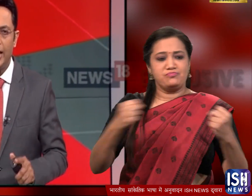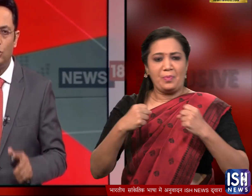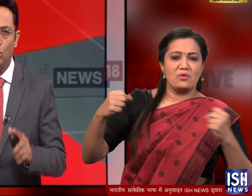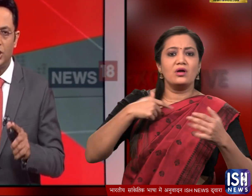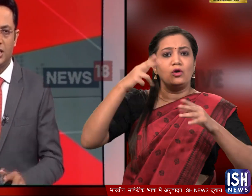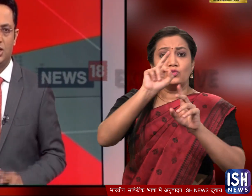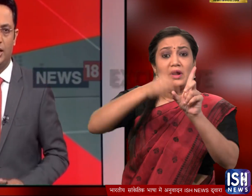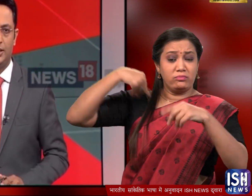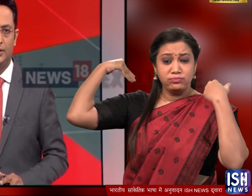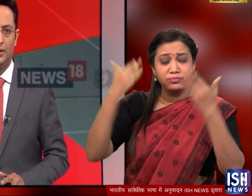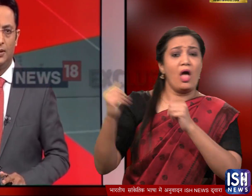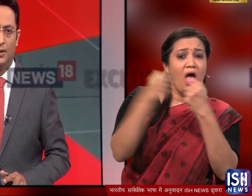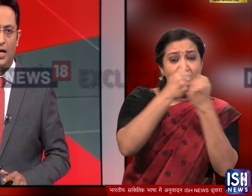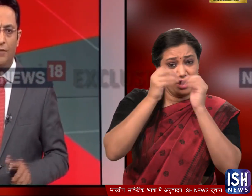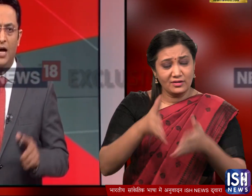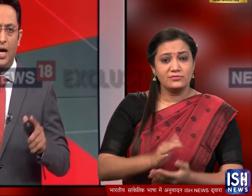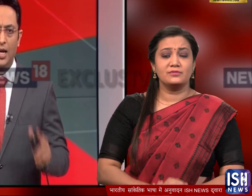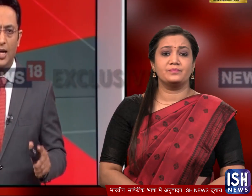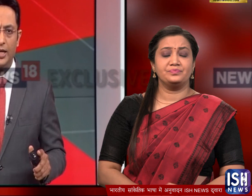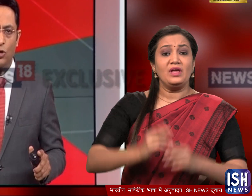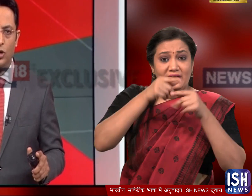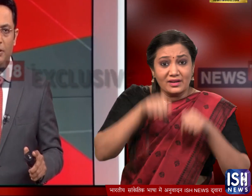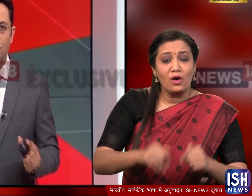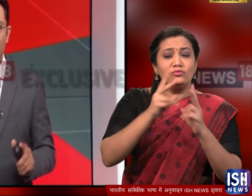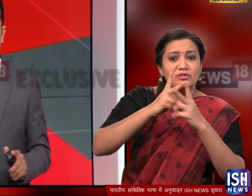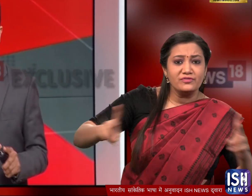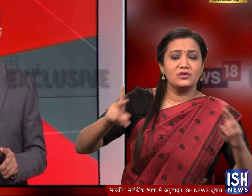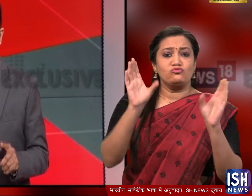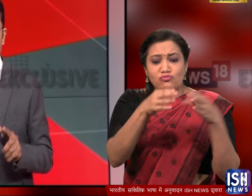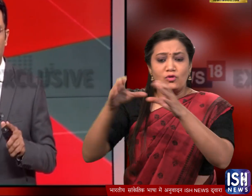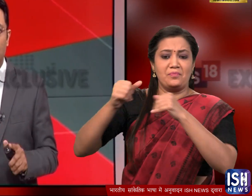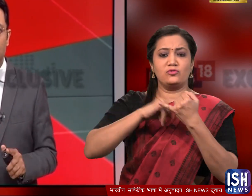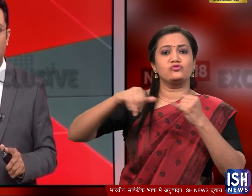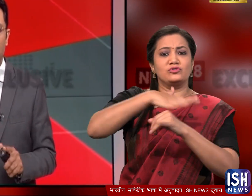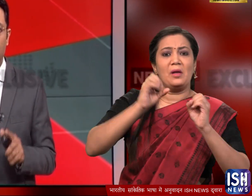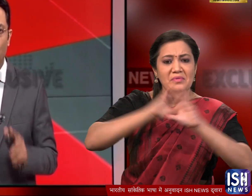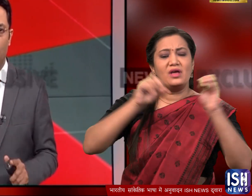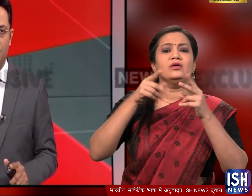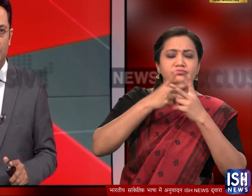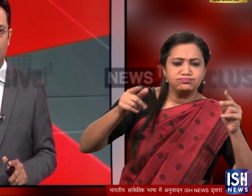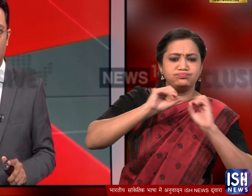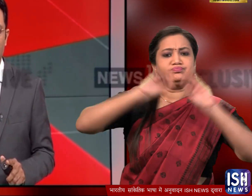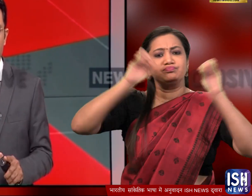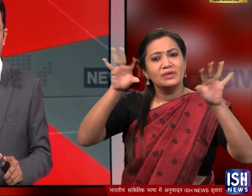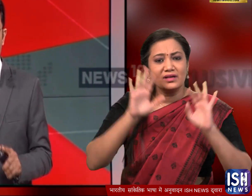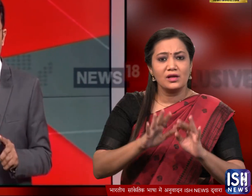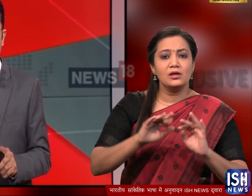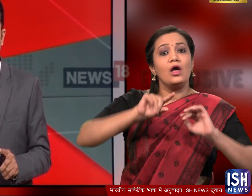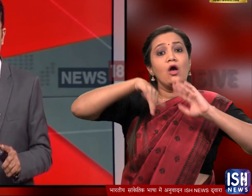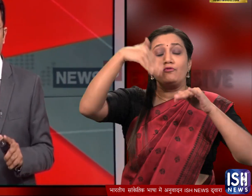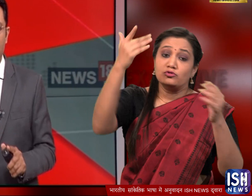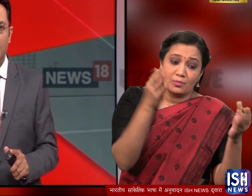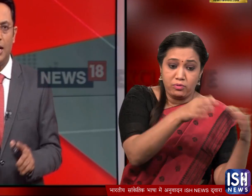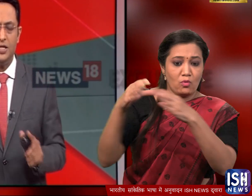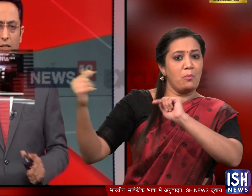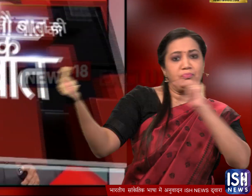वर्चस्व की लड़ाई 2 दशक से चल रही। अब वहां अलग अलग गिरोहों के बीच सोशल मीडिया पर अपनी ताकत दिखाने की होड़ मची, जिसकी वजह से गैंग